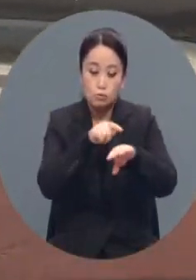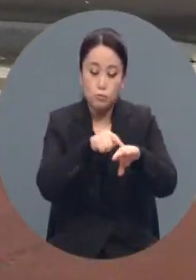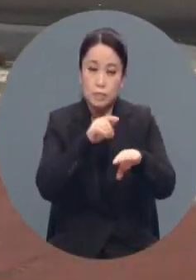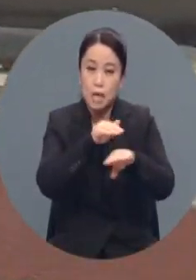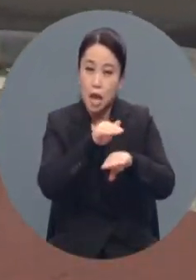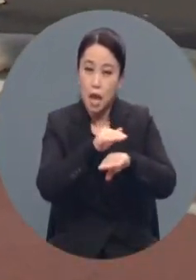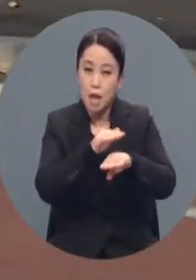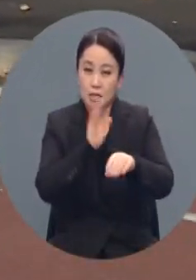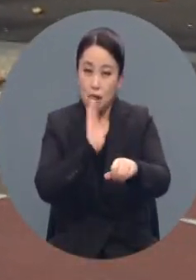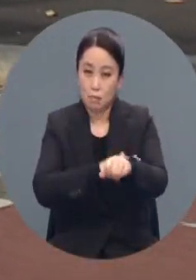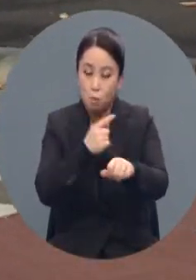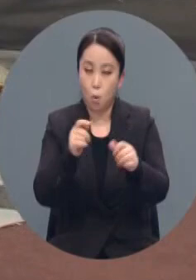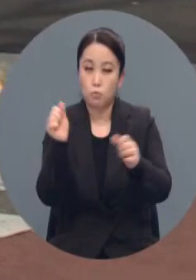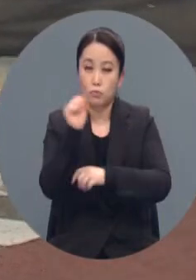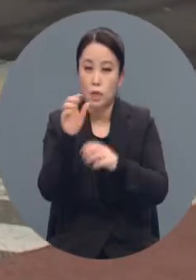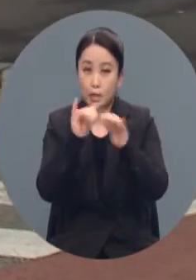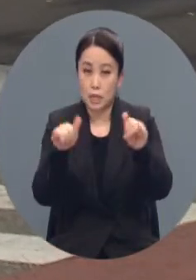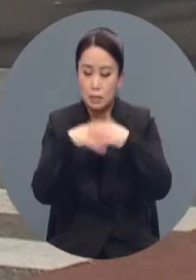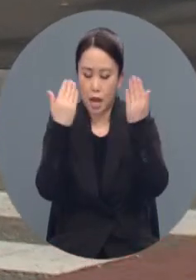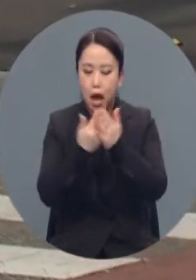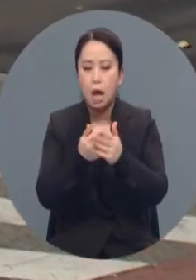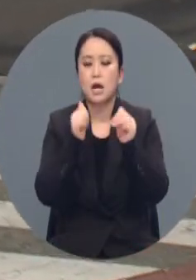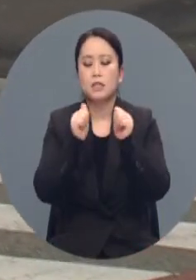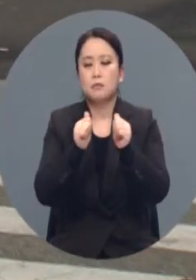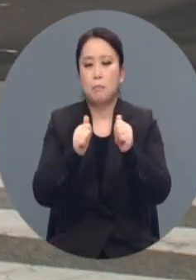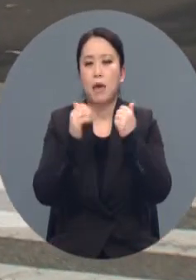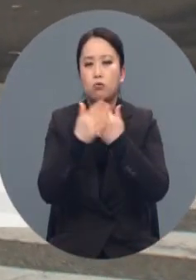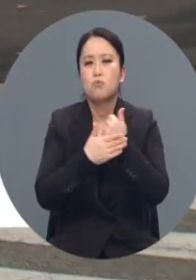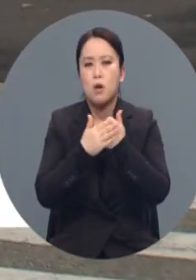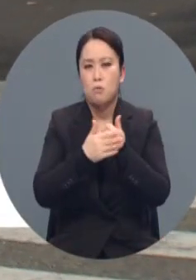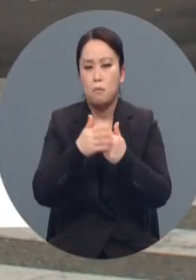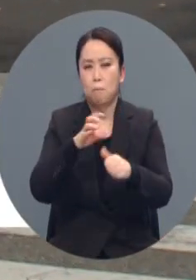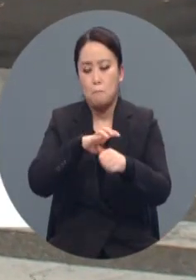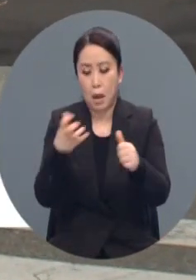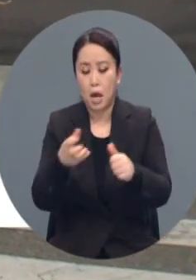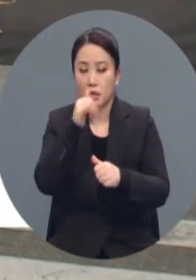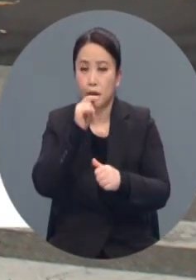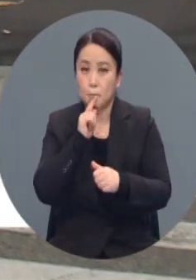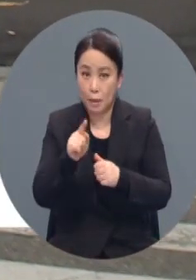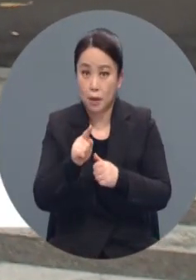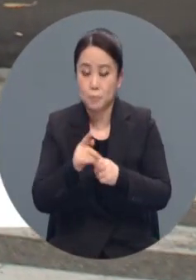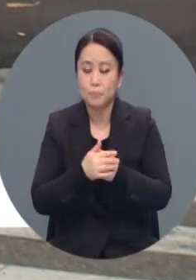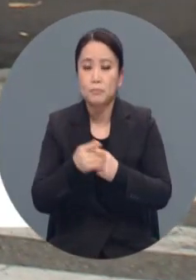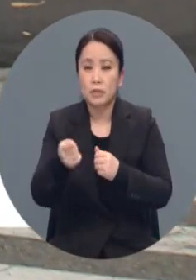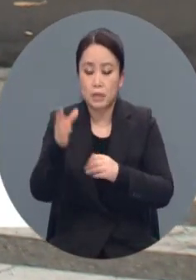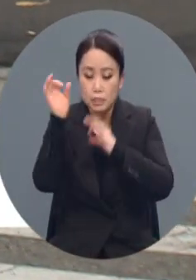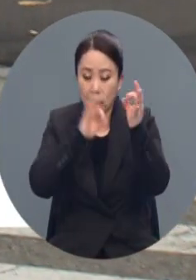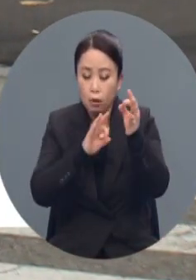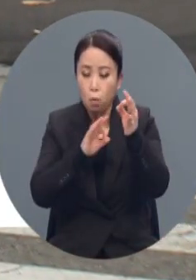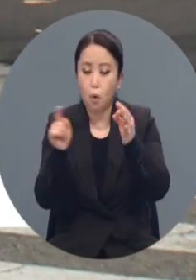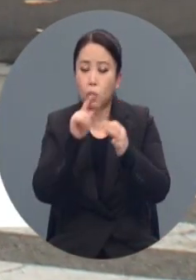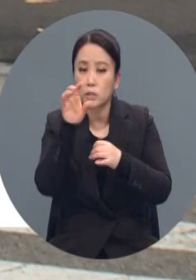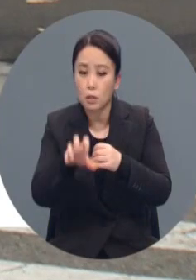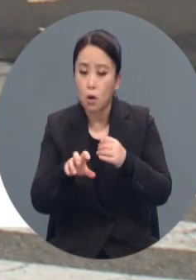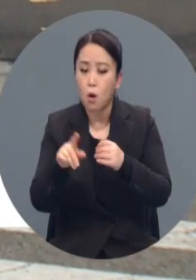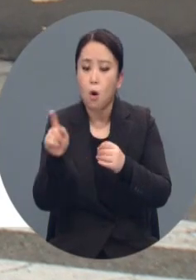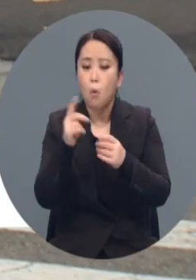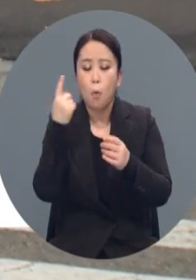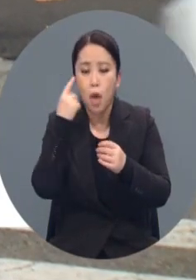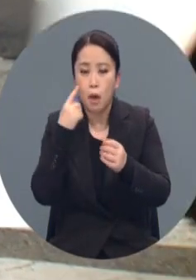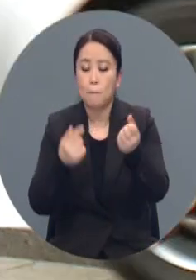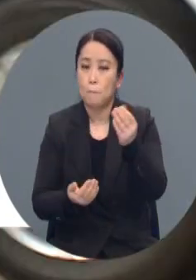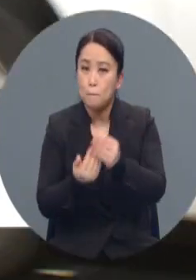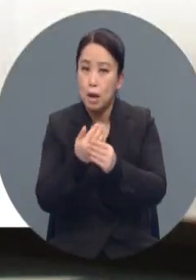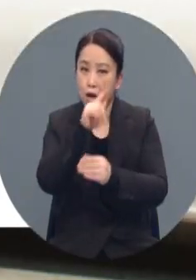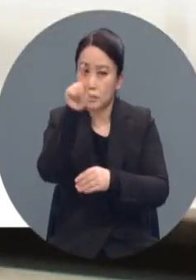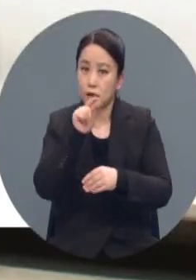사실 전해드렸습니다. 그렇다면 이 사건 사고들은 어디서 어떻게 발생했을까요? 취재진이 분석한